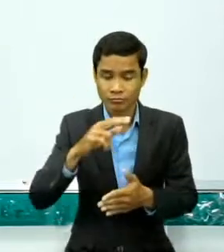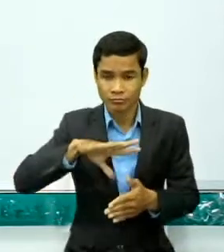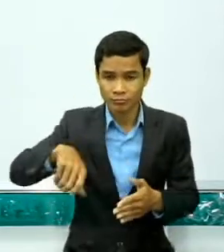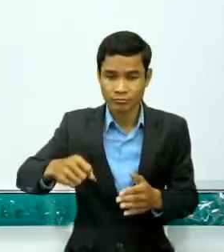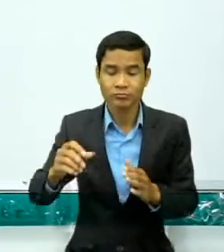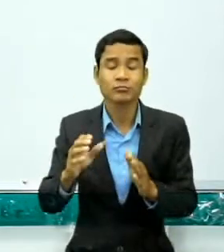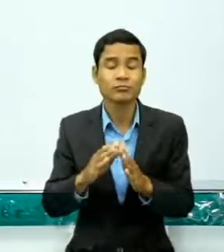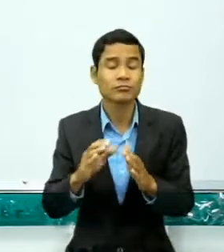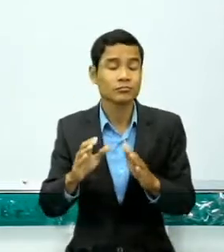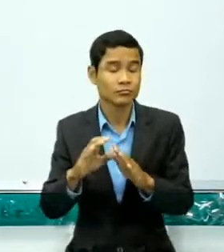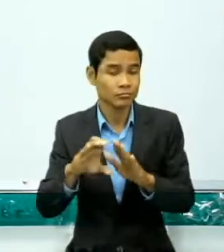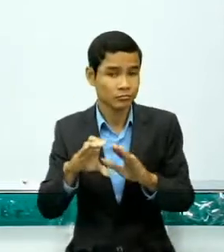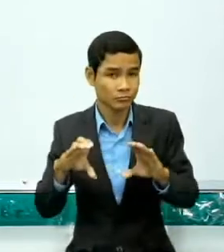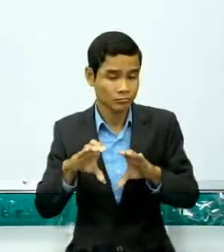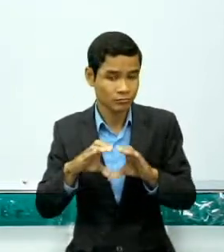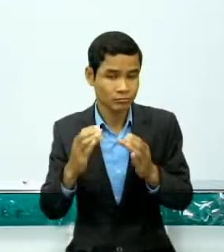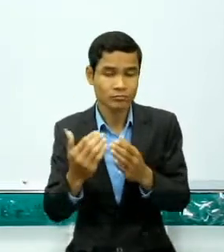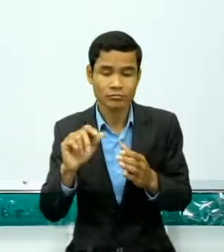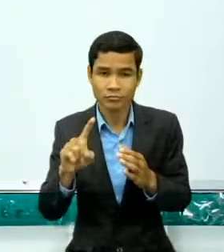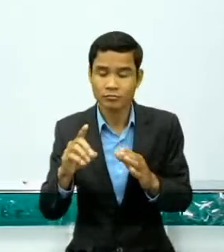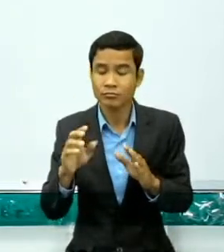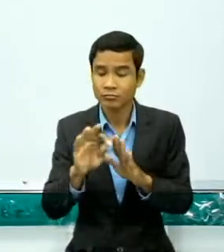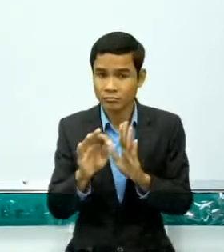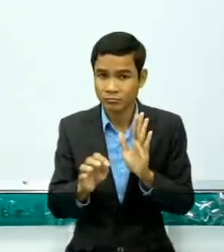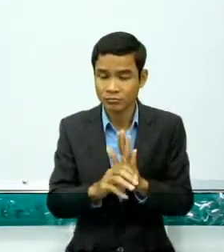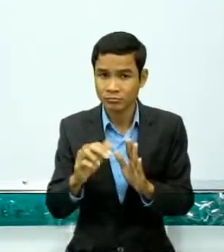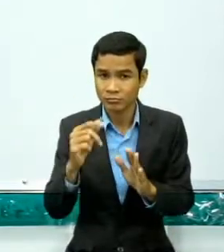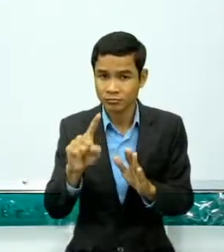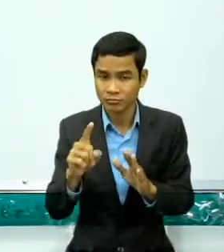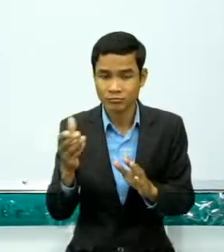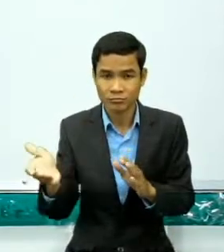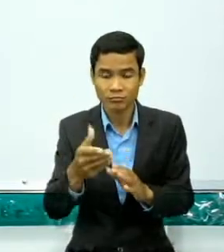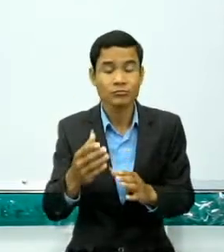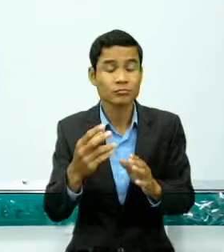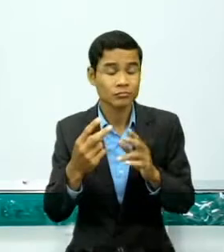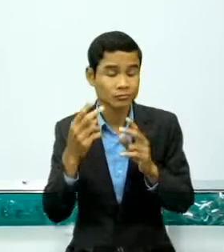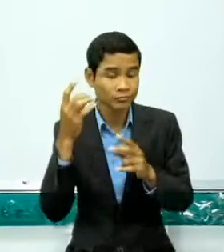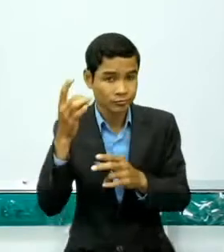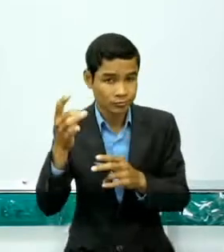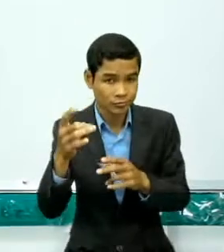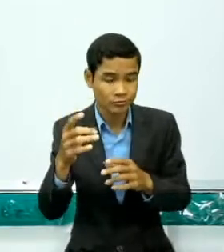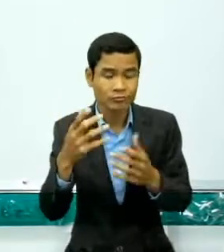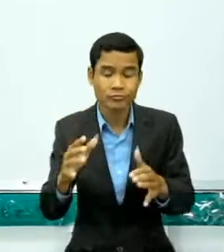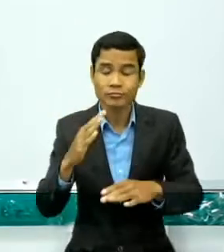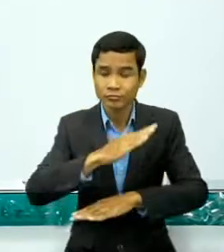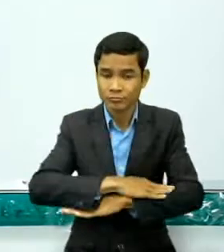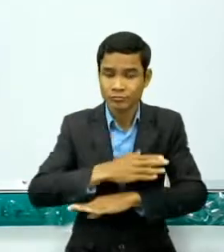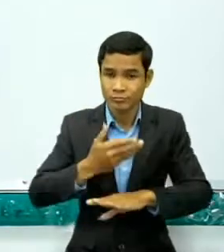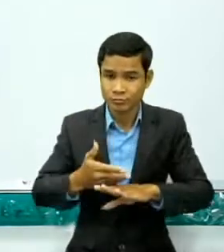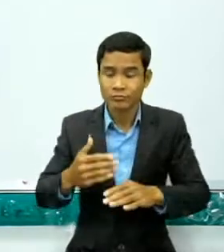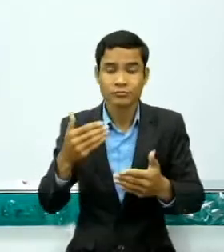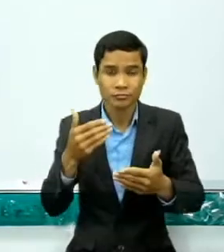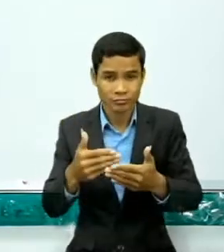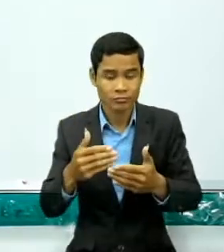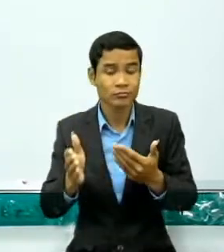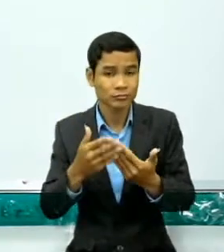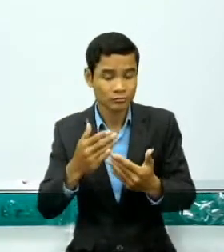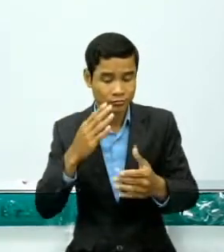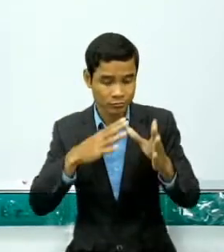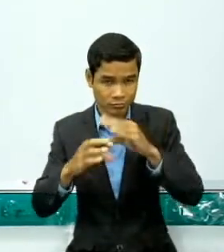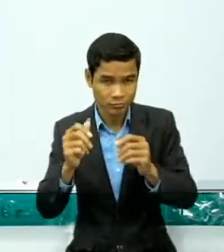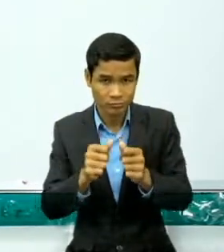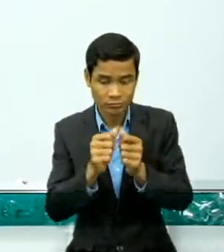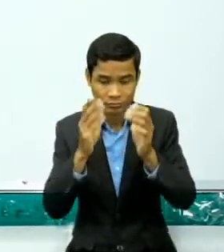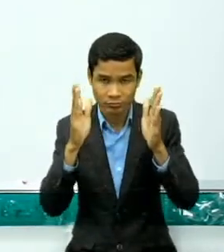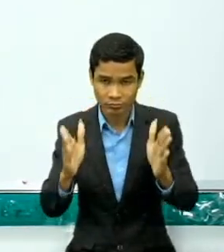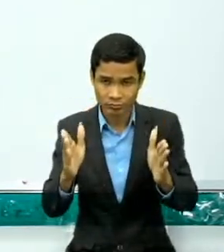ភាគទី1ចាចូលកូនកូនត្រៀមសម្ភារៈដែលអ្នកគ្រូបានរៀបរាប់ខាងលើយកមកដាក់ចិត្តខ្លួនដើម្បីចូលរៀនជាមួយអ្នកគ្រូទាំងអស់គ្នាណា